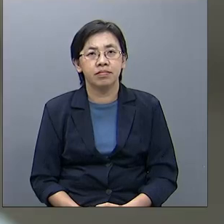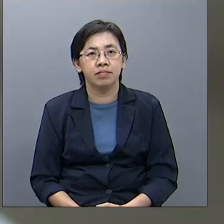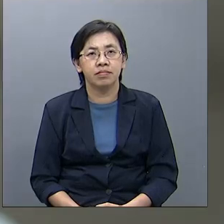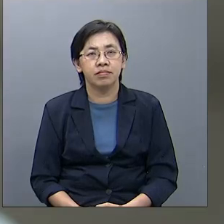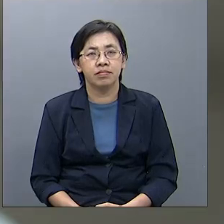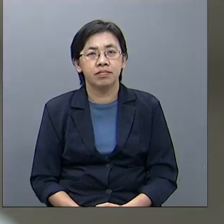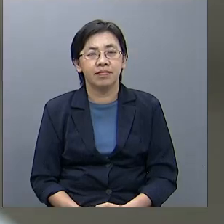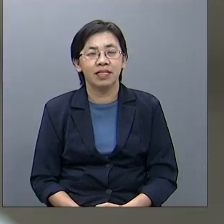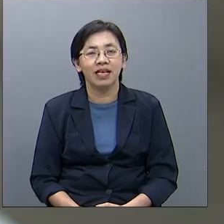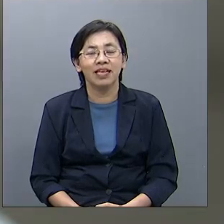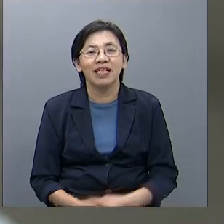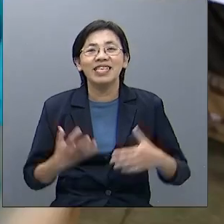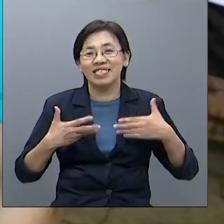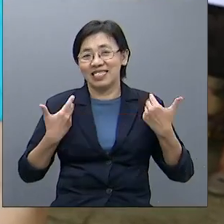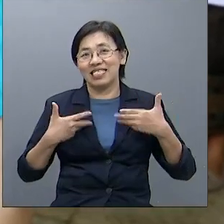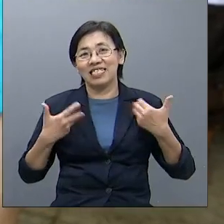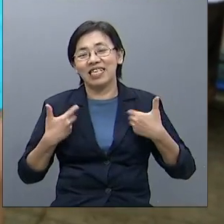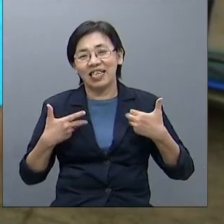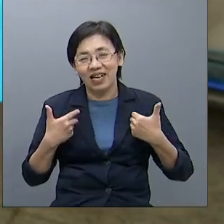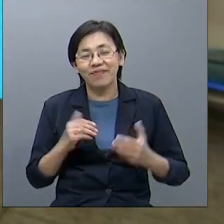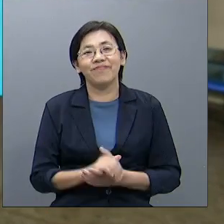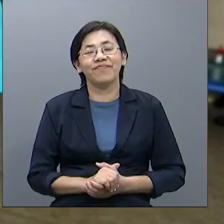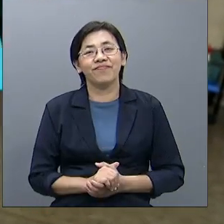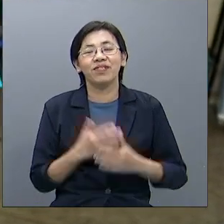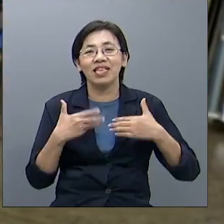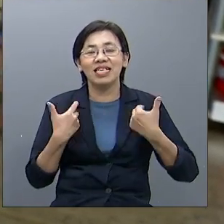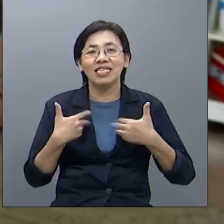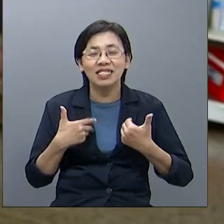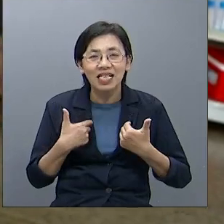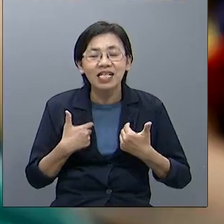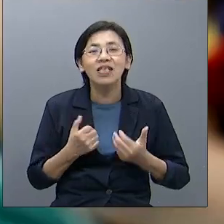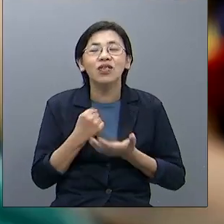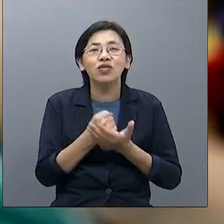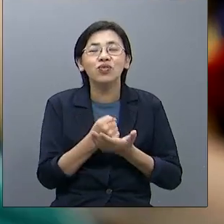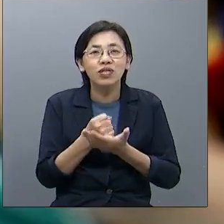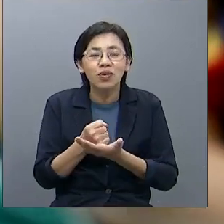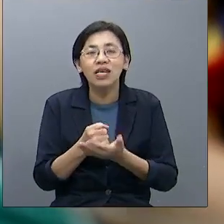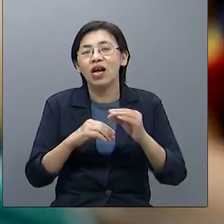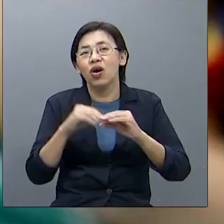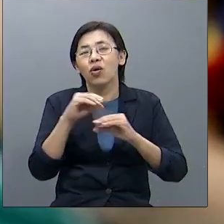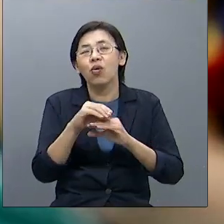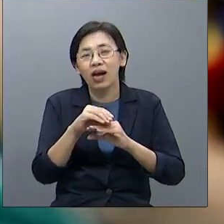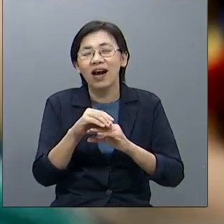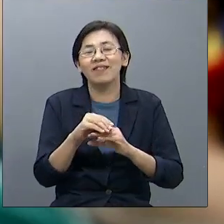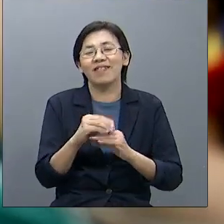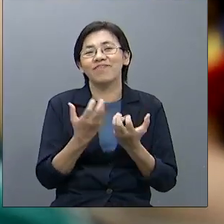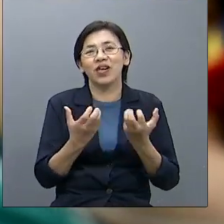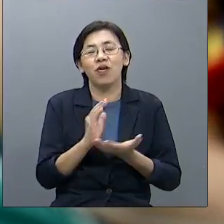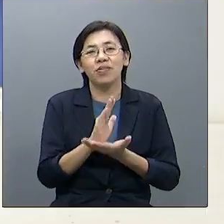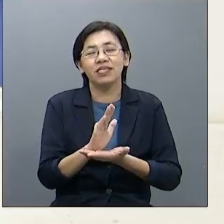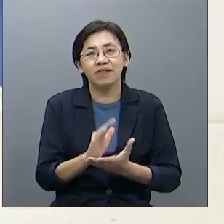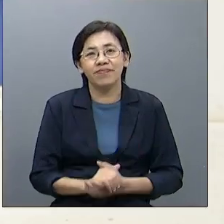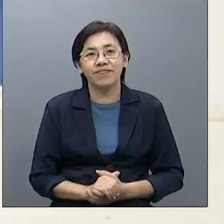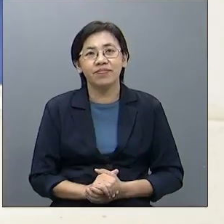ก็ดีใจหลายเนาะที่ว่าทางโครงการช่วยเหลือเพิ่นยังได้รับการช่วยเหลือที่ว่าโครงการเพิ่นมอบให้ก็คือแบ่งปันเนาะ